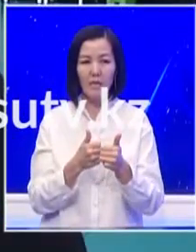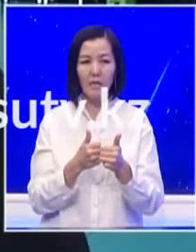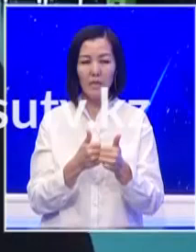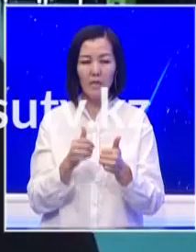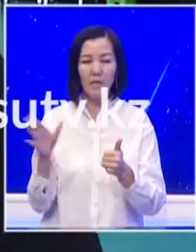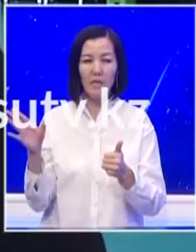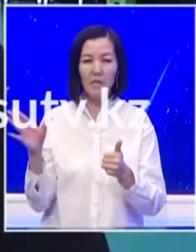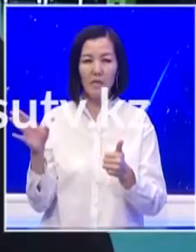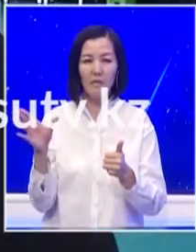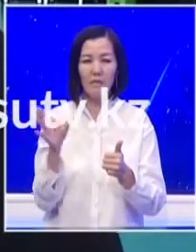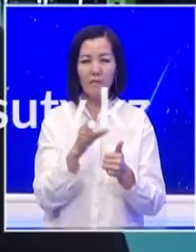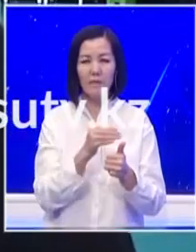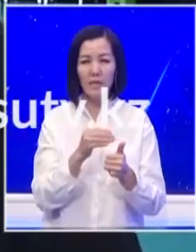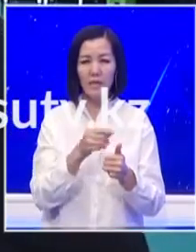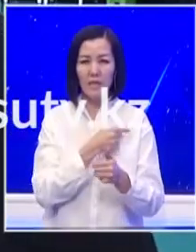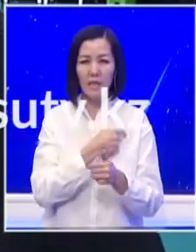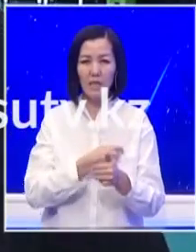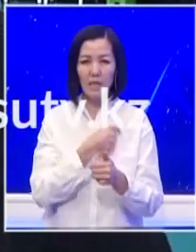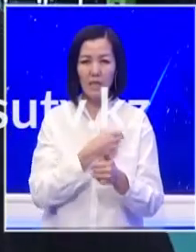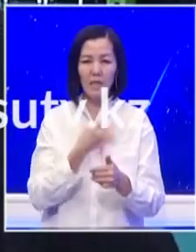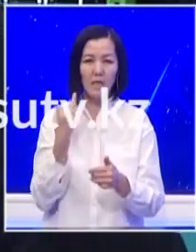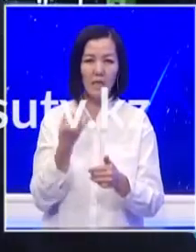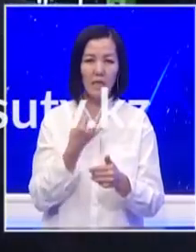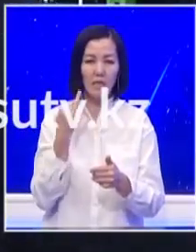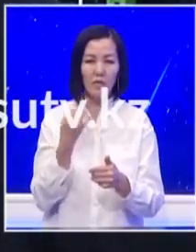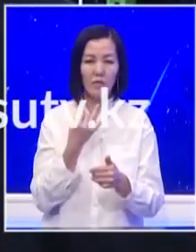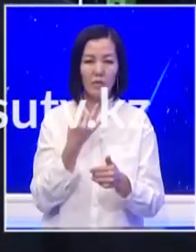Все тренера очень заинтересованы в